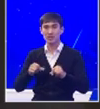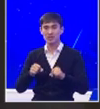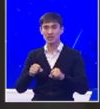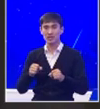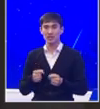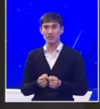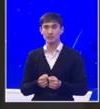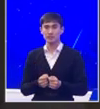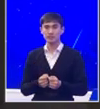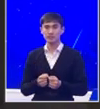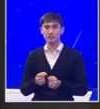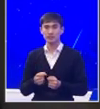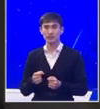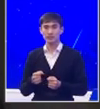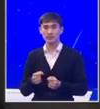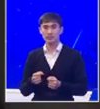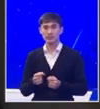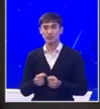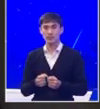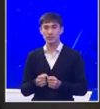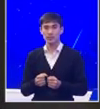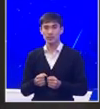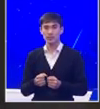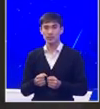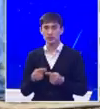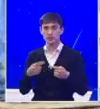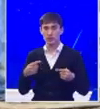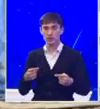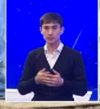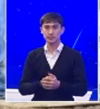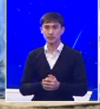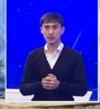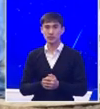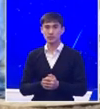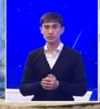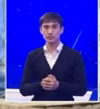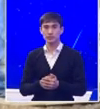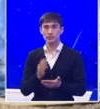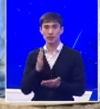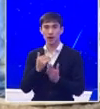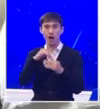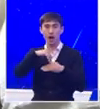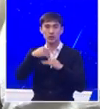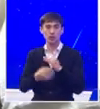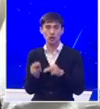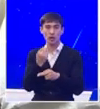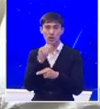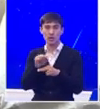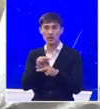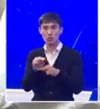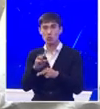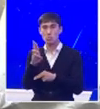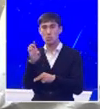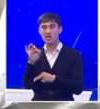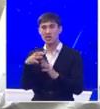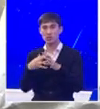там то же самое, таунхаус, не знаю, виллы строить и так далее. Угу. Существенно отстает от графика капитальный ремонт Бесагашского дома